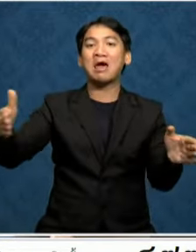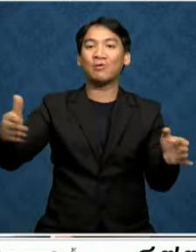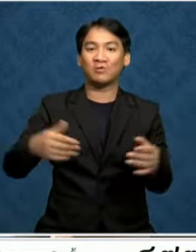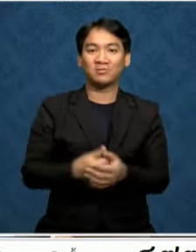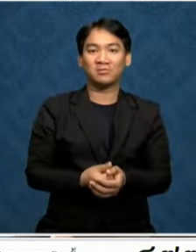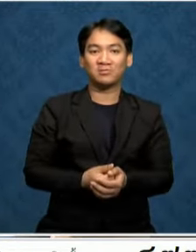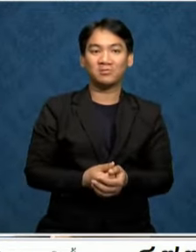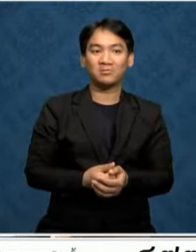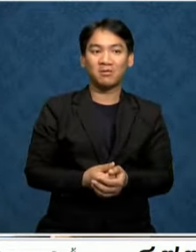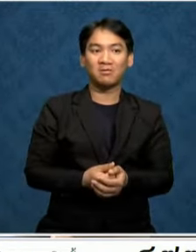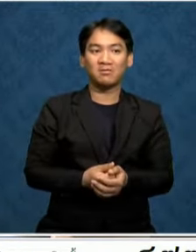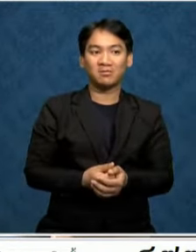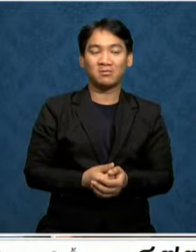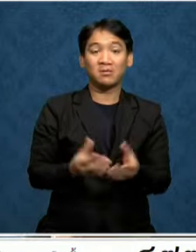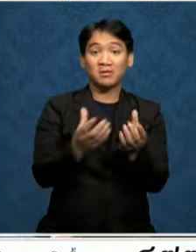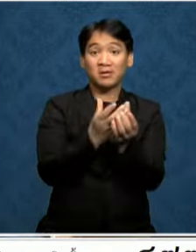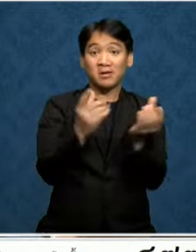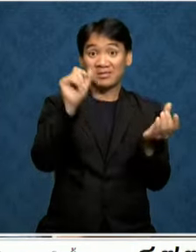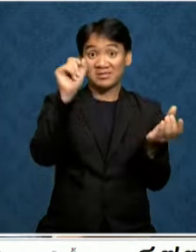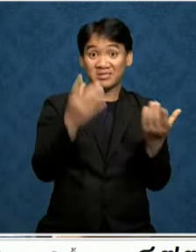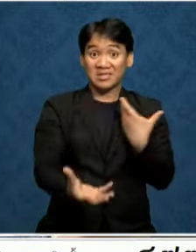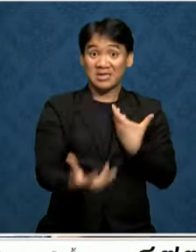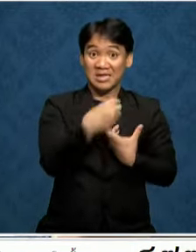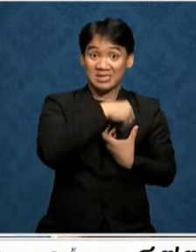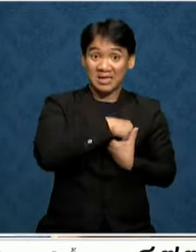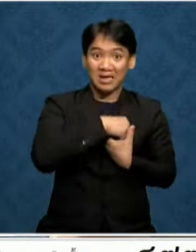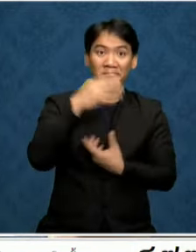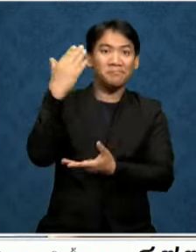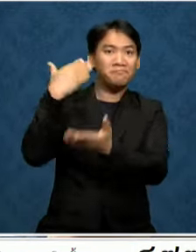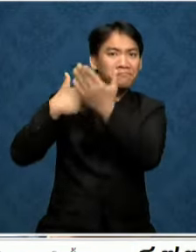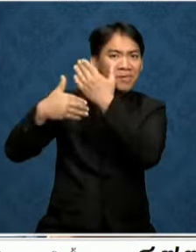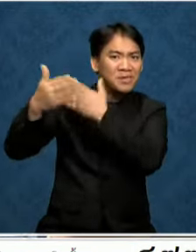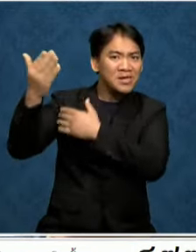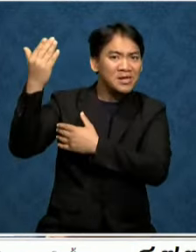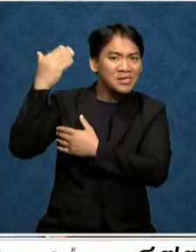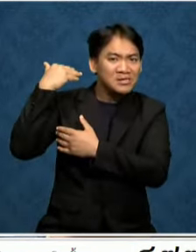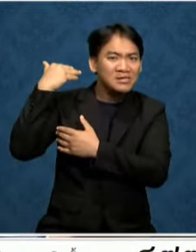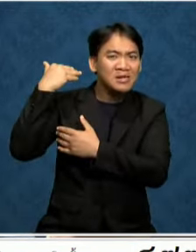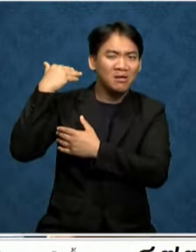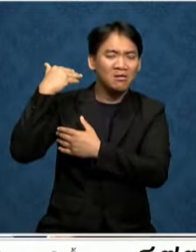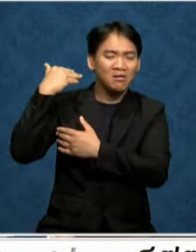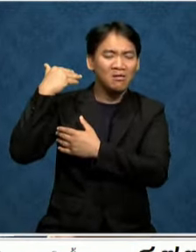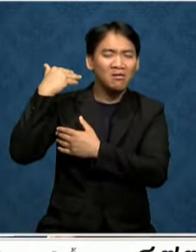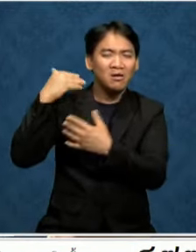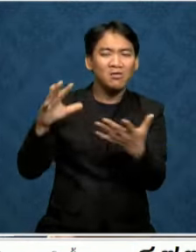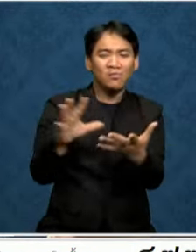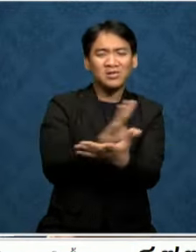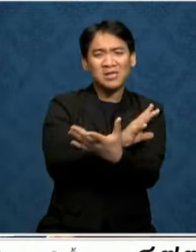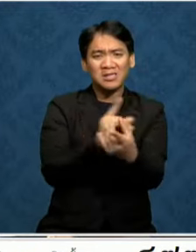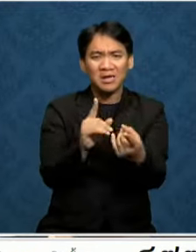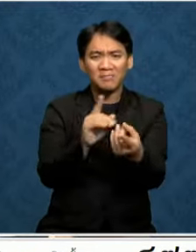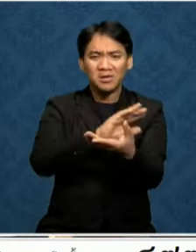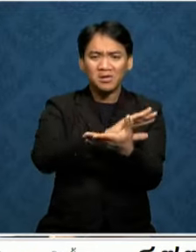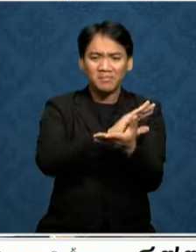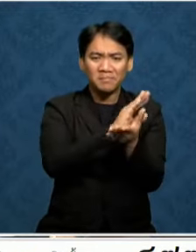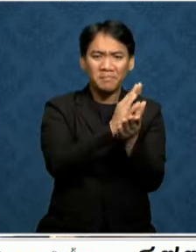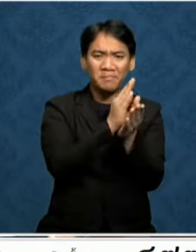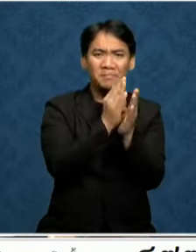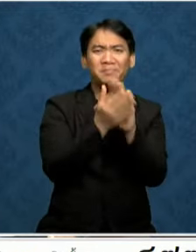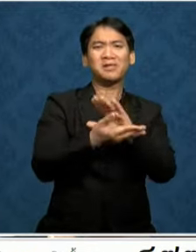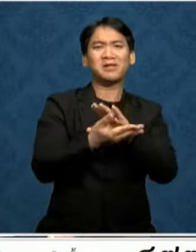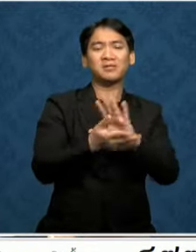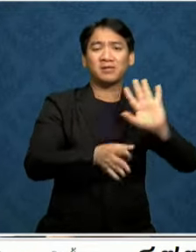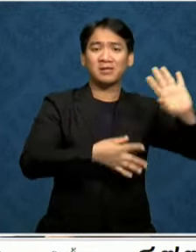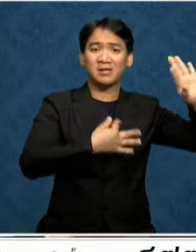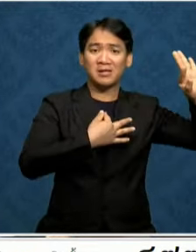พณีนะครับศีลธรรมเนี่ยบางครั้งมันเป็นสิ่งที่ลื่นไหลครับเหมือนวัฒนธรรมนั่นแหละครับมันมีการเปลี่ยนไปได้ครับลำไทยนะปัจ